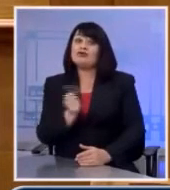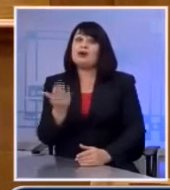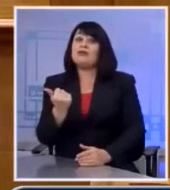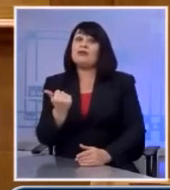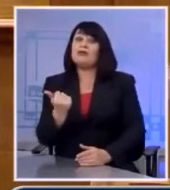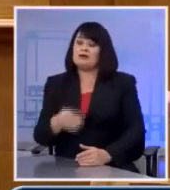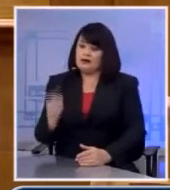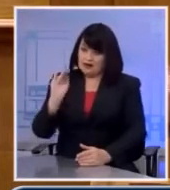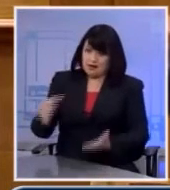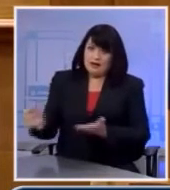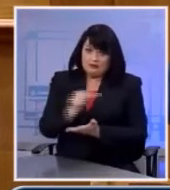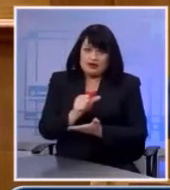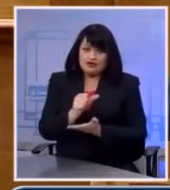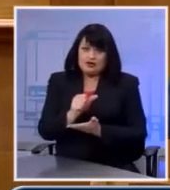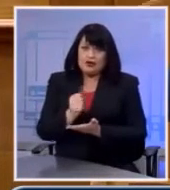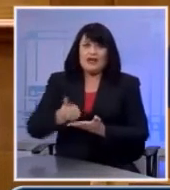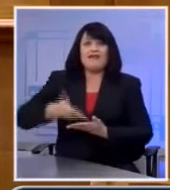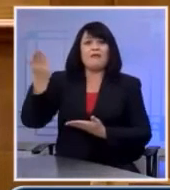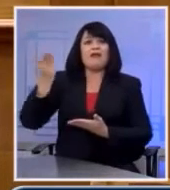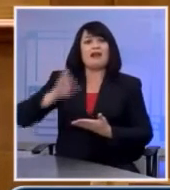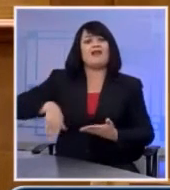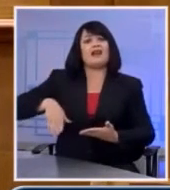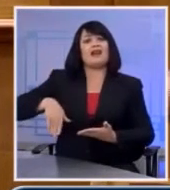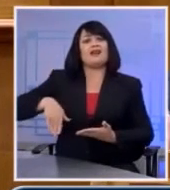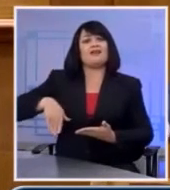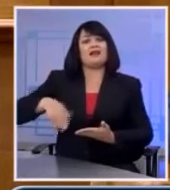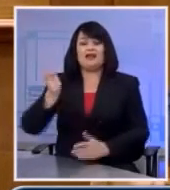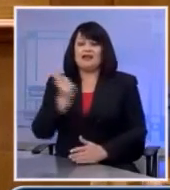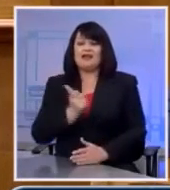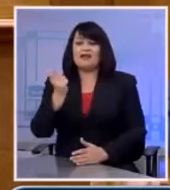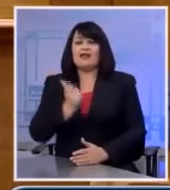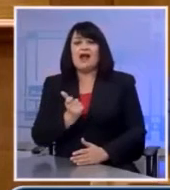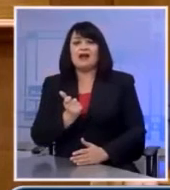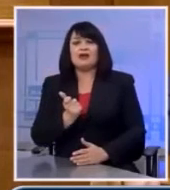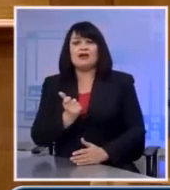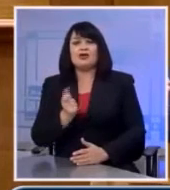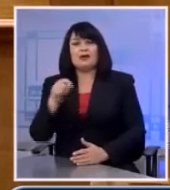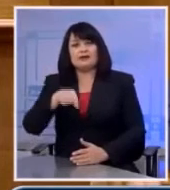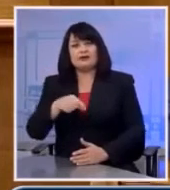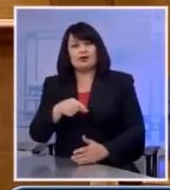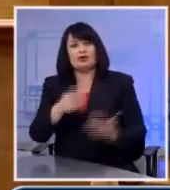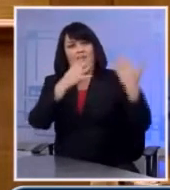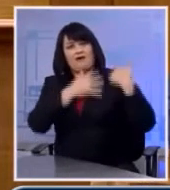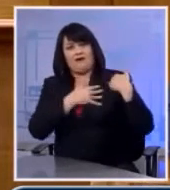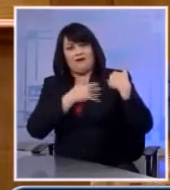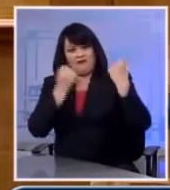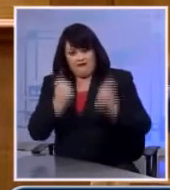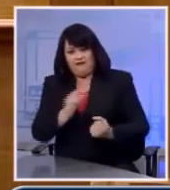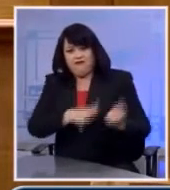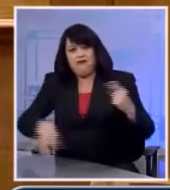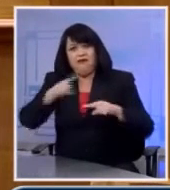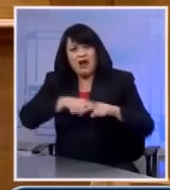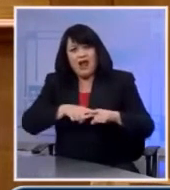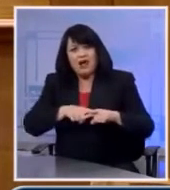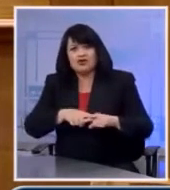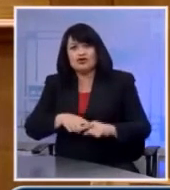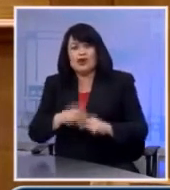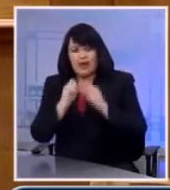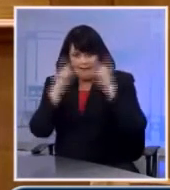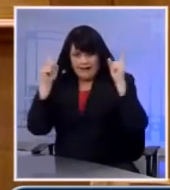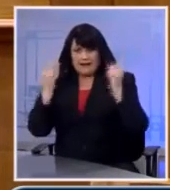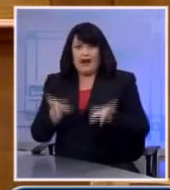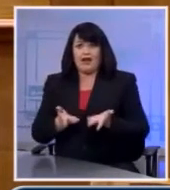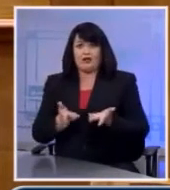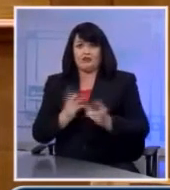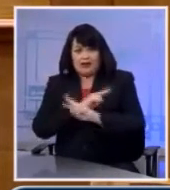θα τα αποπληρώσετε ή και αυτό, όπως τα άλλα τα κομματικά, στις πλάτες του ελληνικού λαού. Μιλήστε επιτέλους, δώστε απαντήσεις στον ελληνικό λαό,